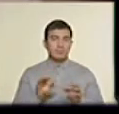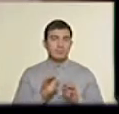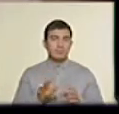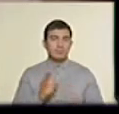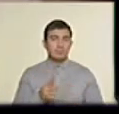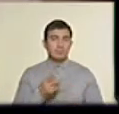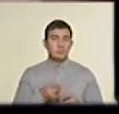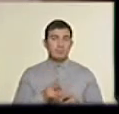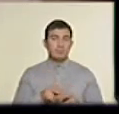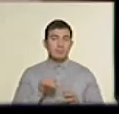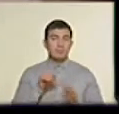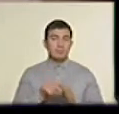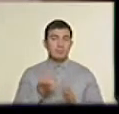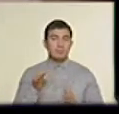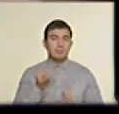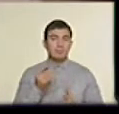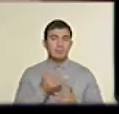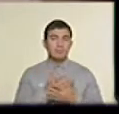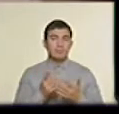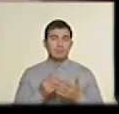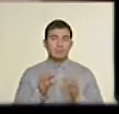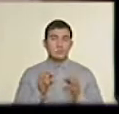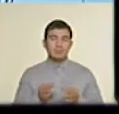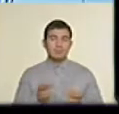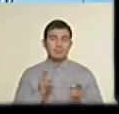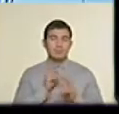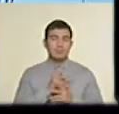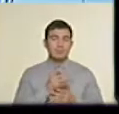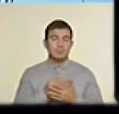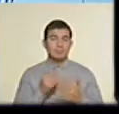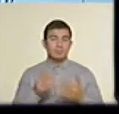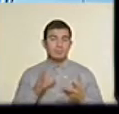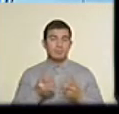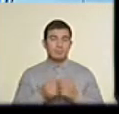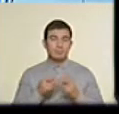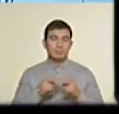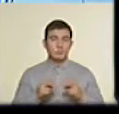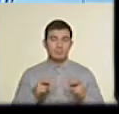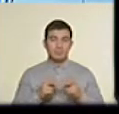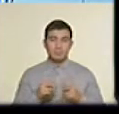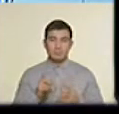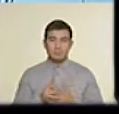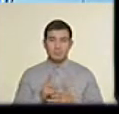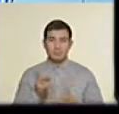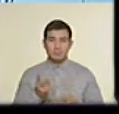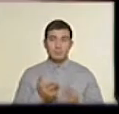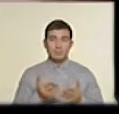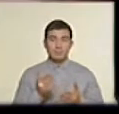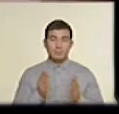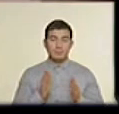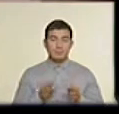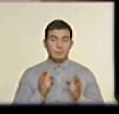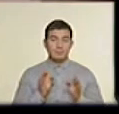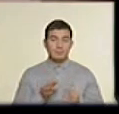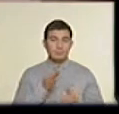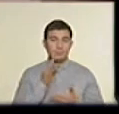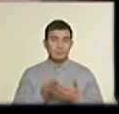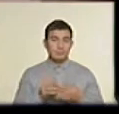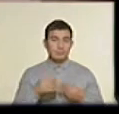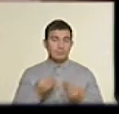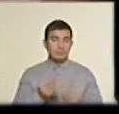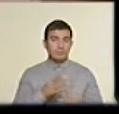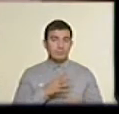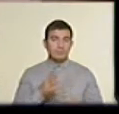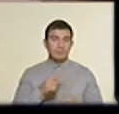shu ma'lumotlarning to'g'ri yoki noto'g'ri ekanligini tekshirib olishimiz kerak bo'ladi. Agar to'g'ri javob berilgan bo'lsa, siz